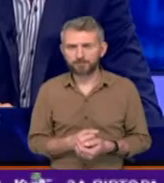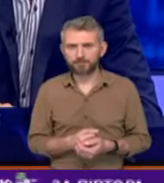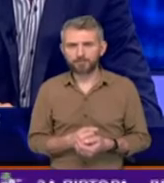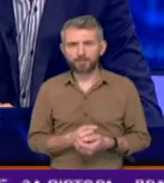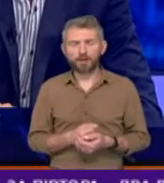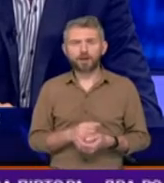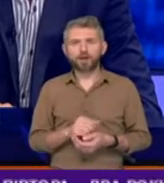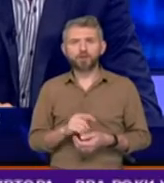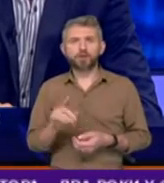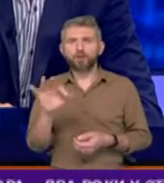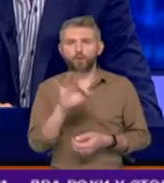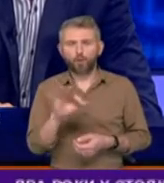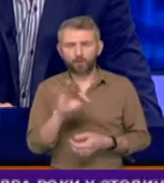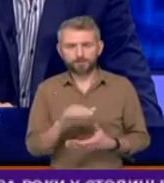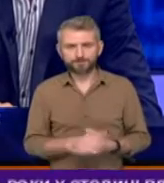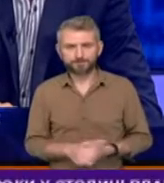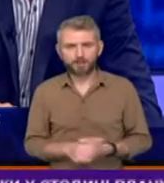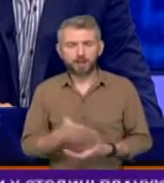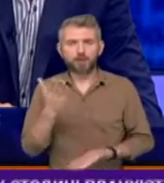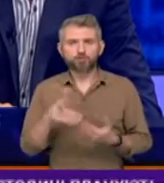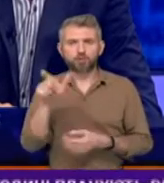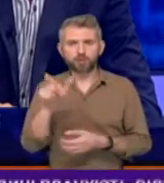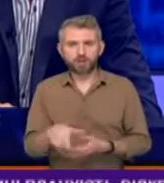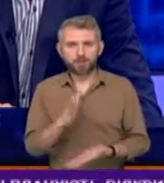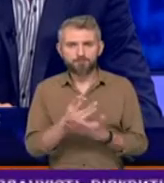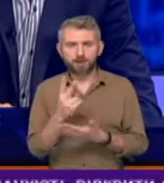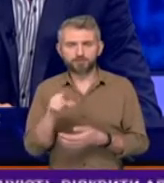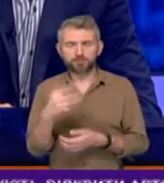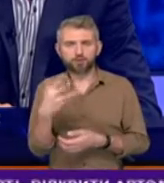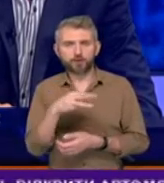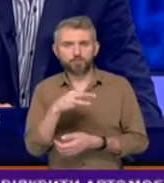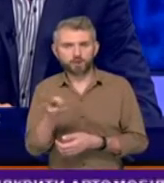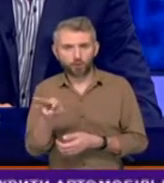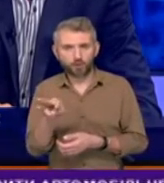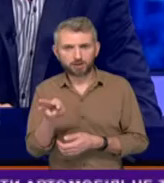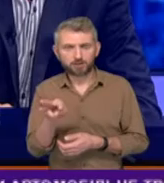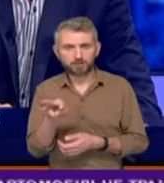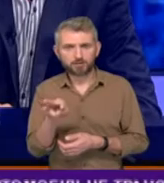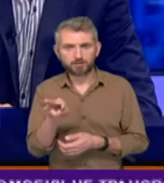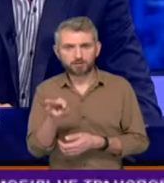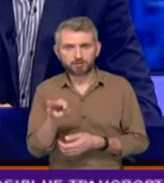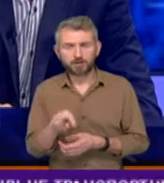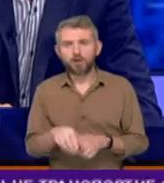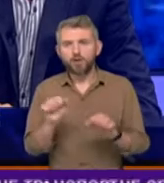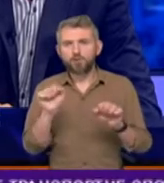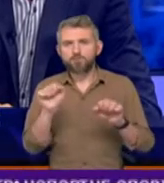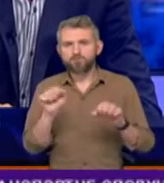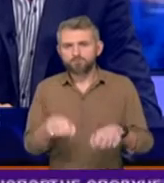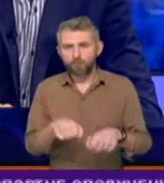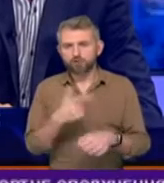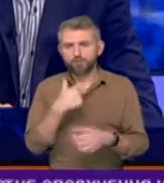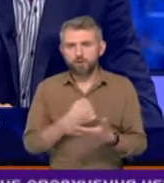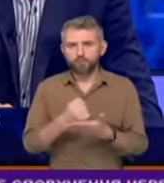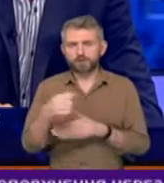Що я маю на увазі? Якщо людина має 2,5 мільйони, він тут може сам